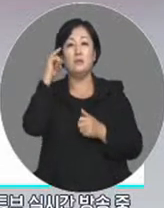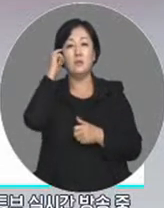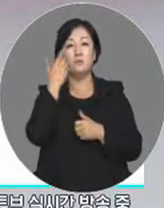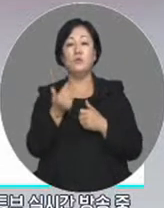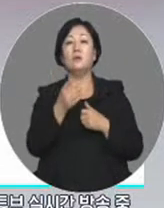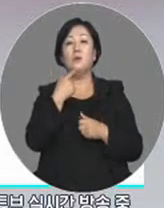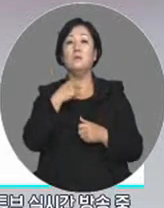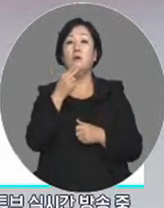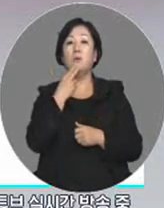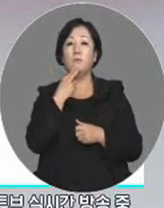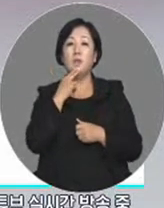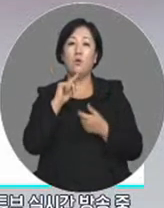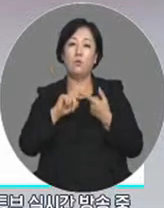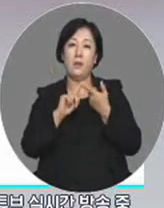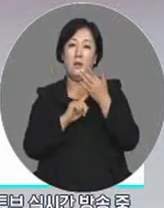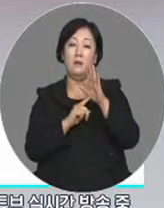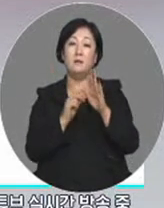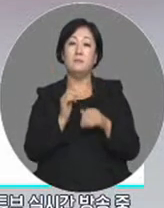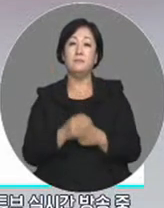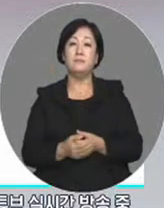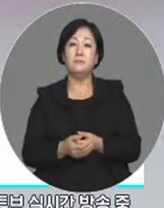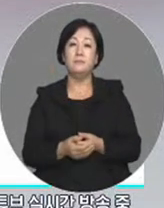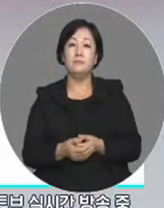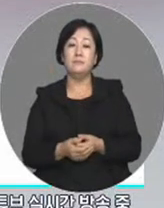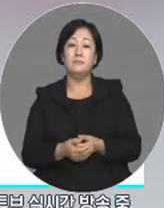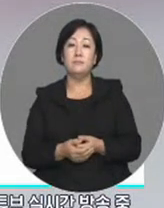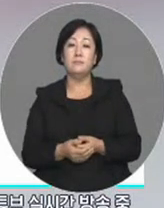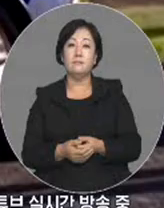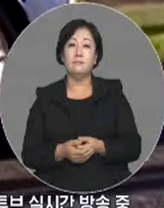범행을 부인했습니다. 배윤주 기자입니다.